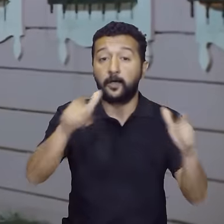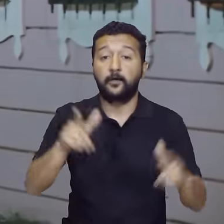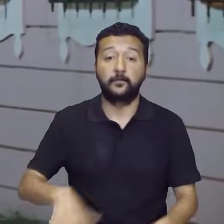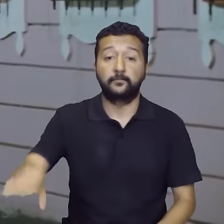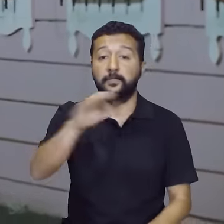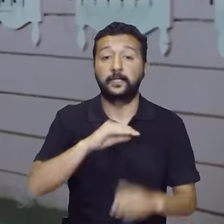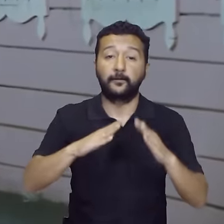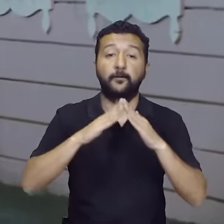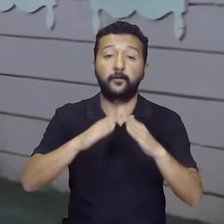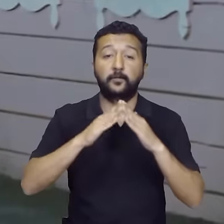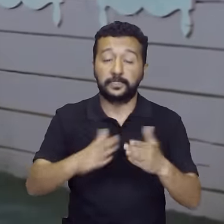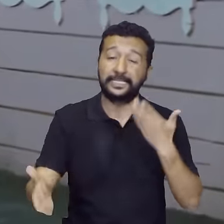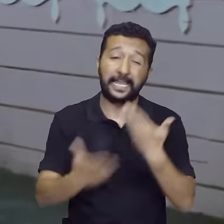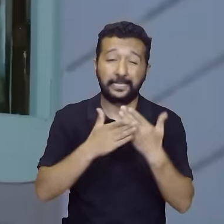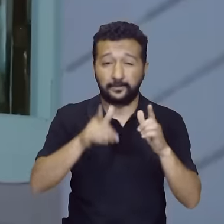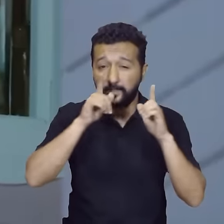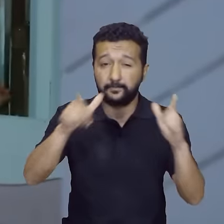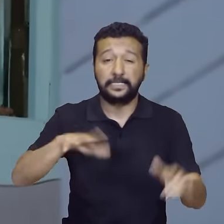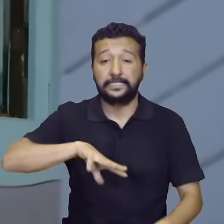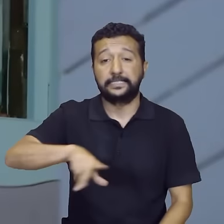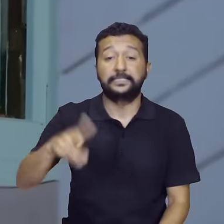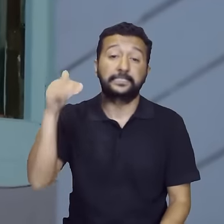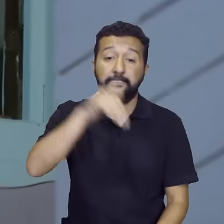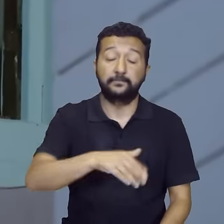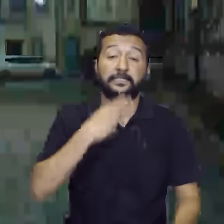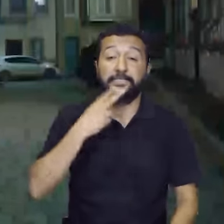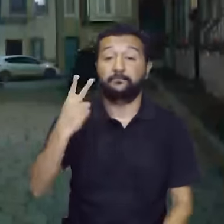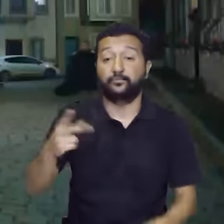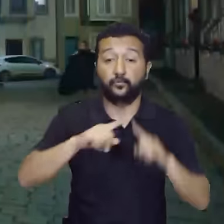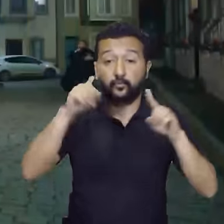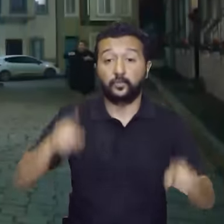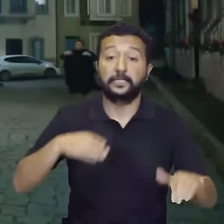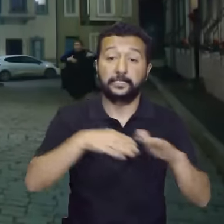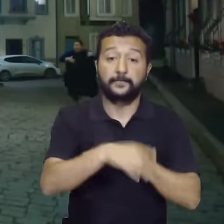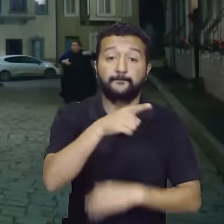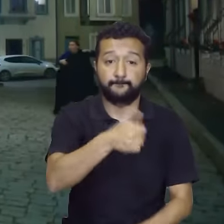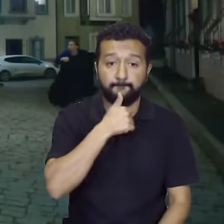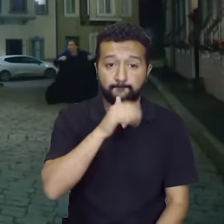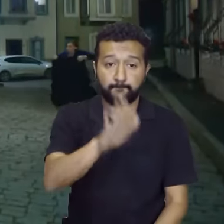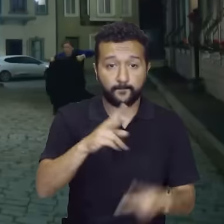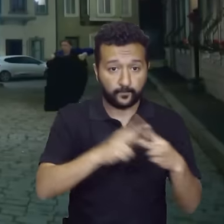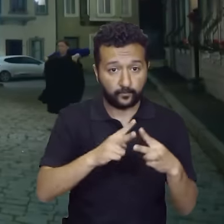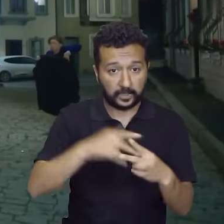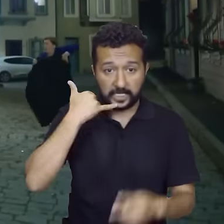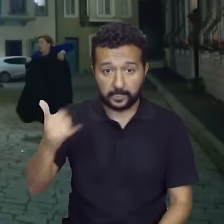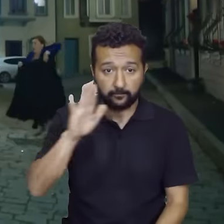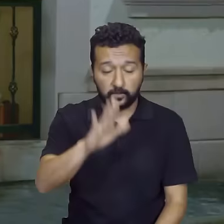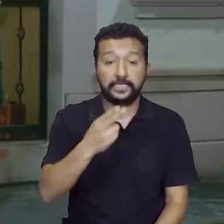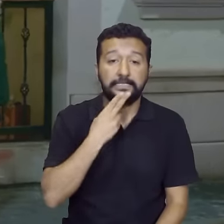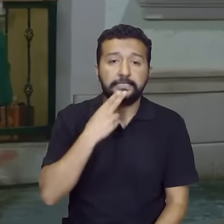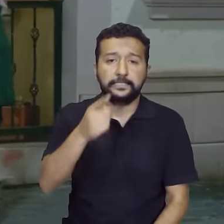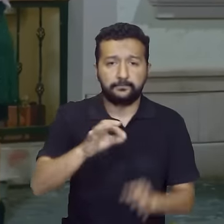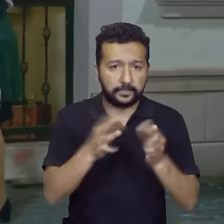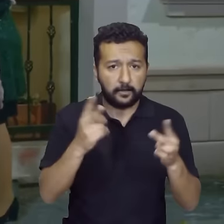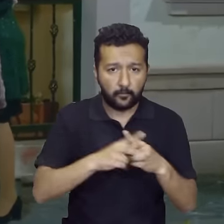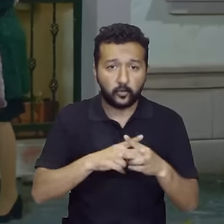Komşular! Komşular yetişin! Hırsız girmiş, kızın dükkanına girmiş. Baba dursana, polisler ya. Koşun. Kızım aman, ne